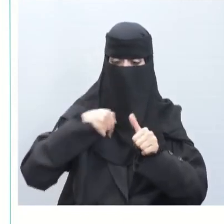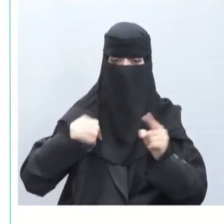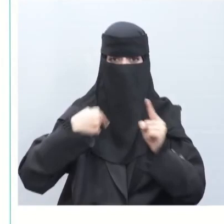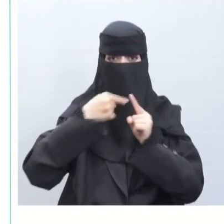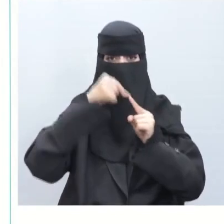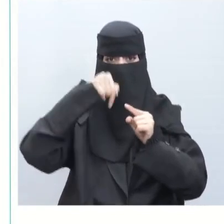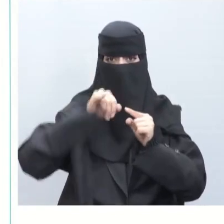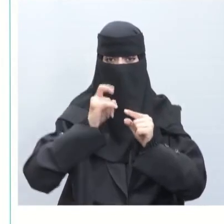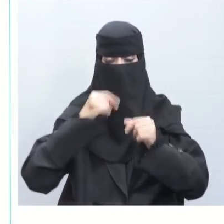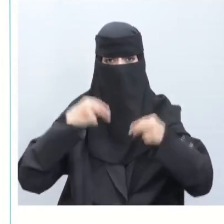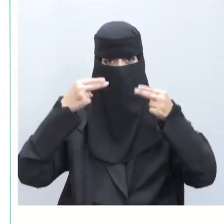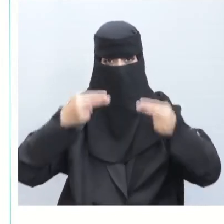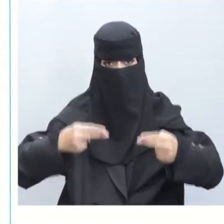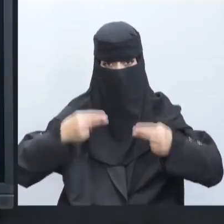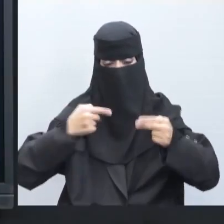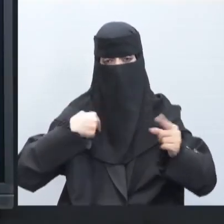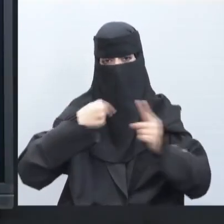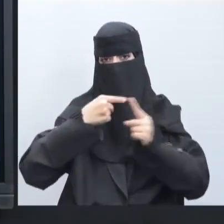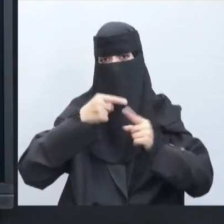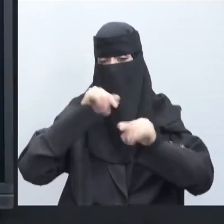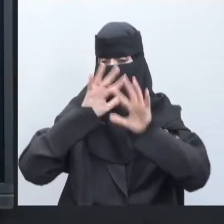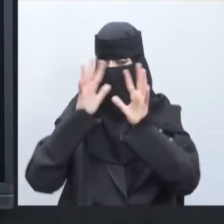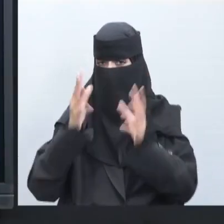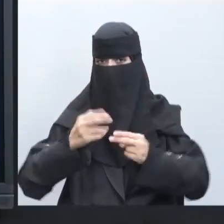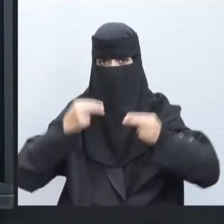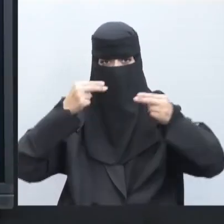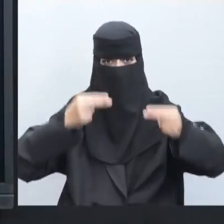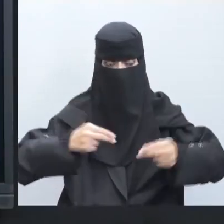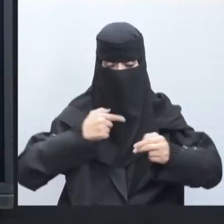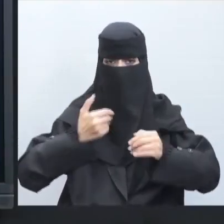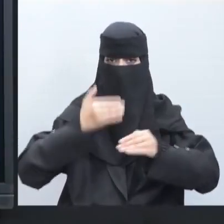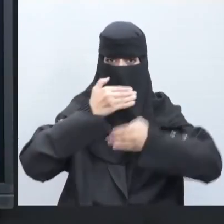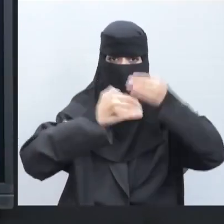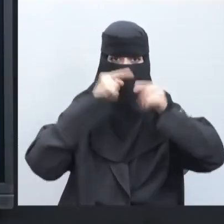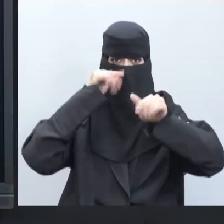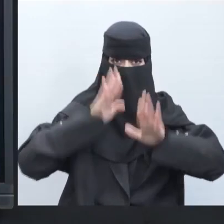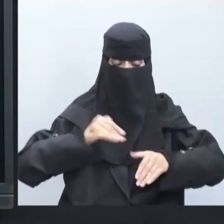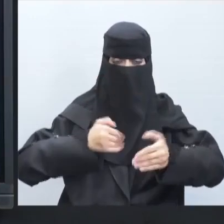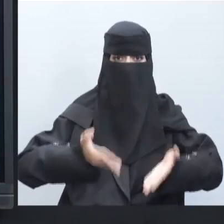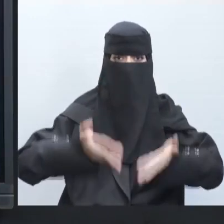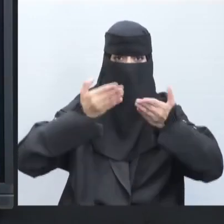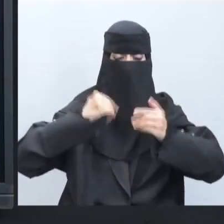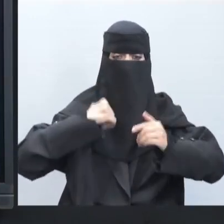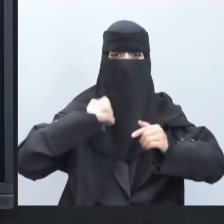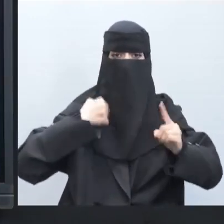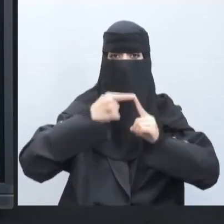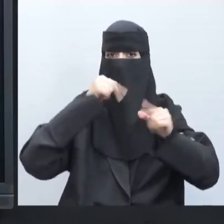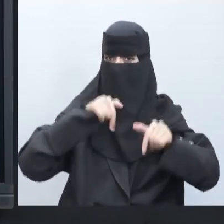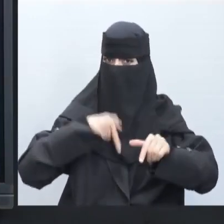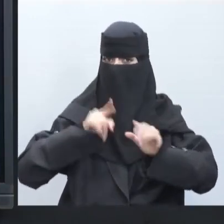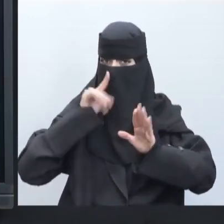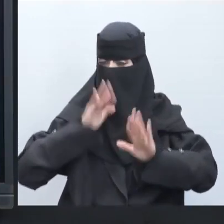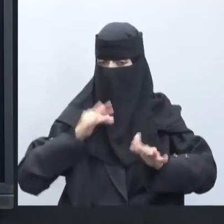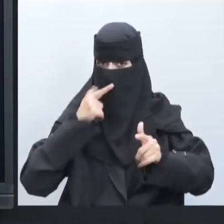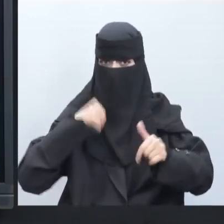واهدافها نحنا ذكرنا سابقا كل فعاليه حينما تنشا تنشا لهدف او غرض وبالتالي يجب ان تحقق هذا